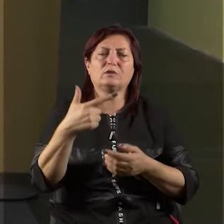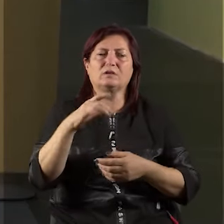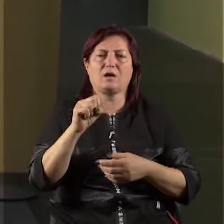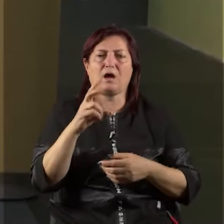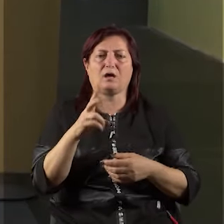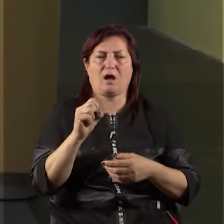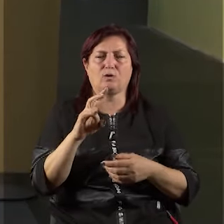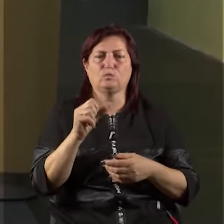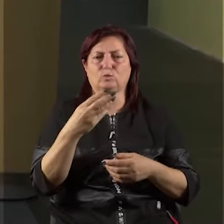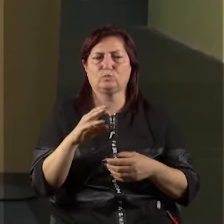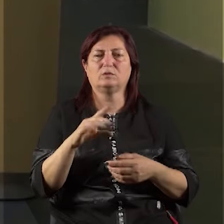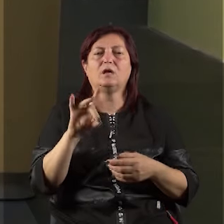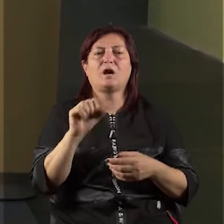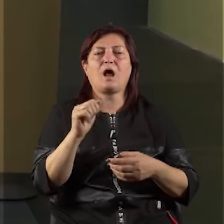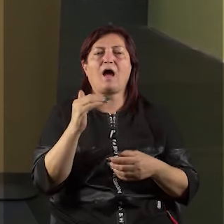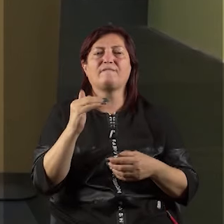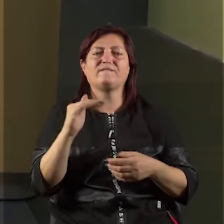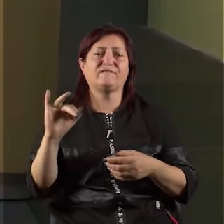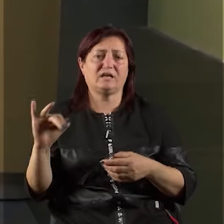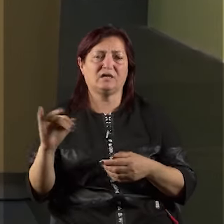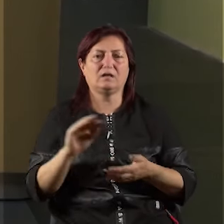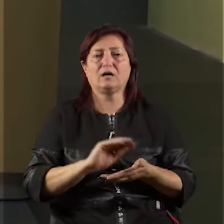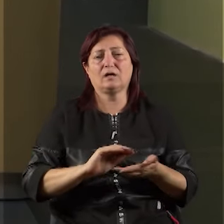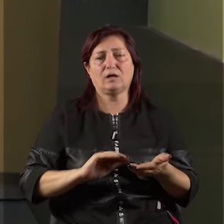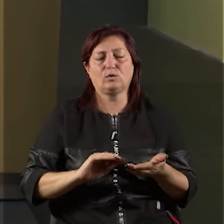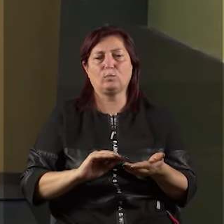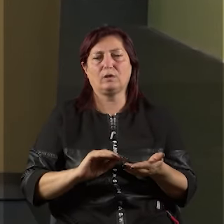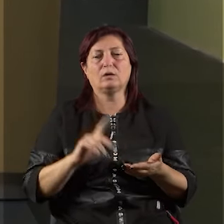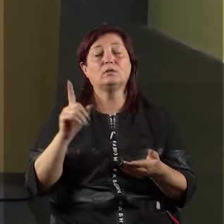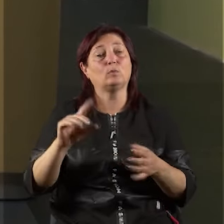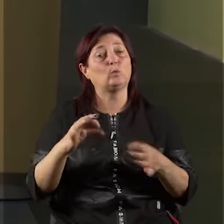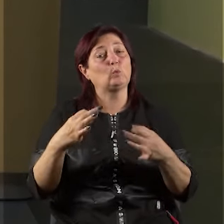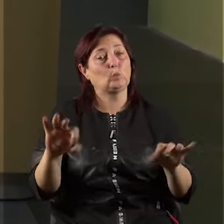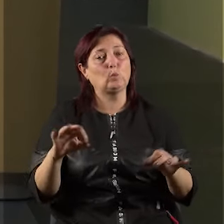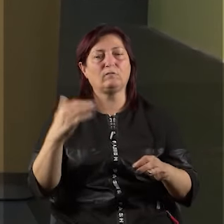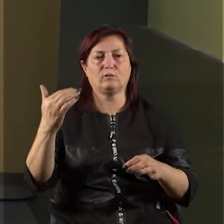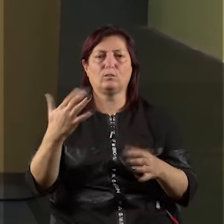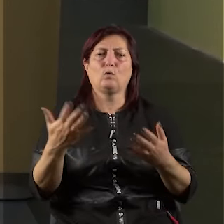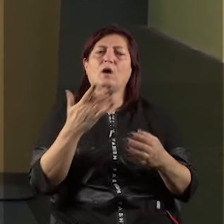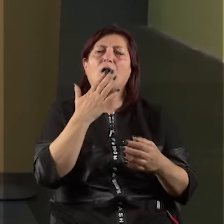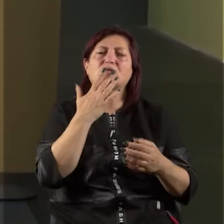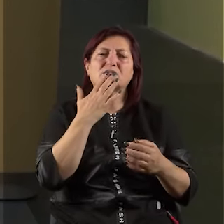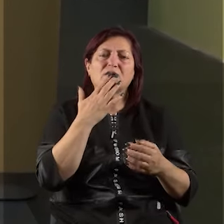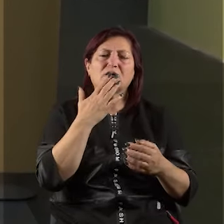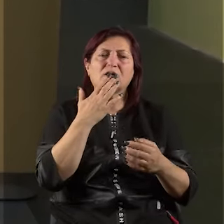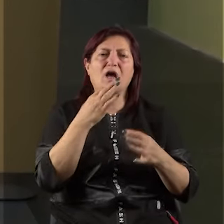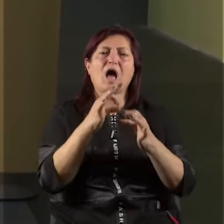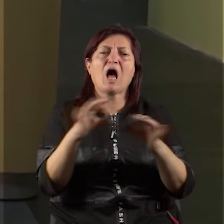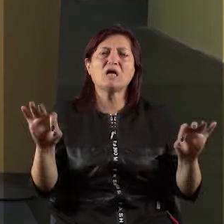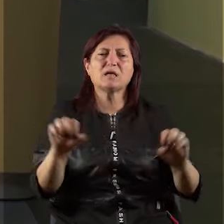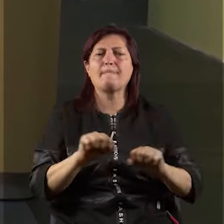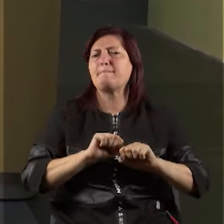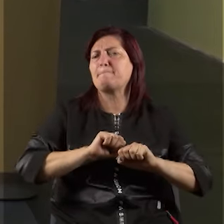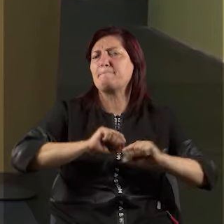ասենք Ռաֆին գրում է, դրան դուրք է տվել նաև ինքը գրողը։ Ասենք ազգային ազատագրական պայքար